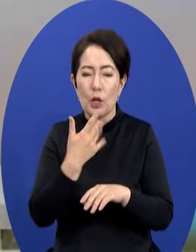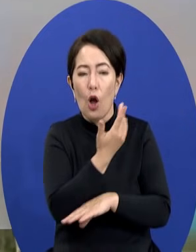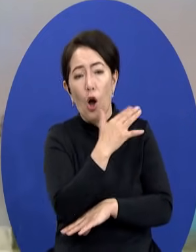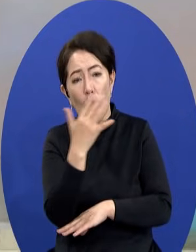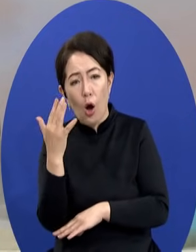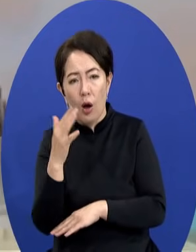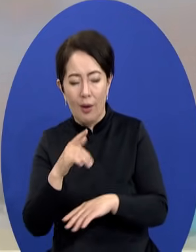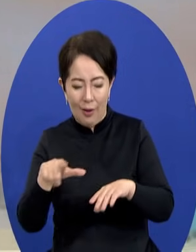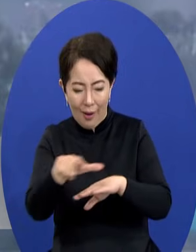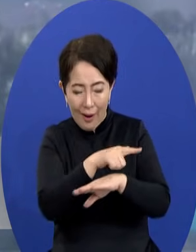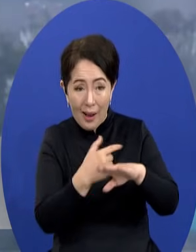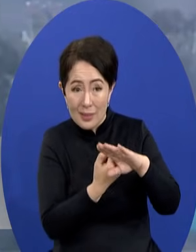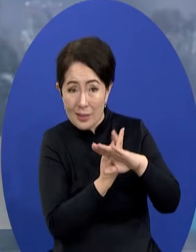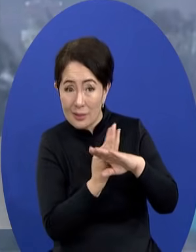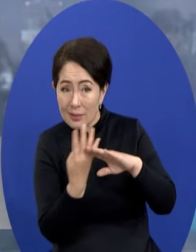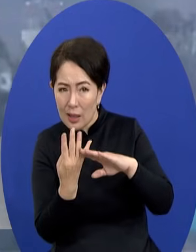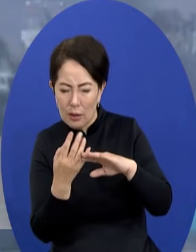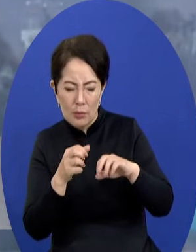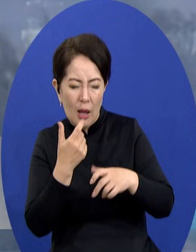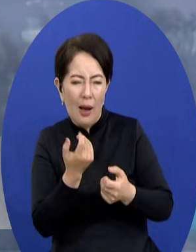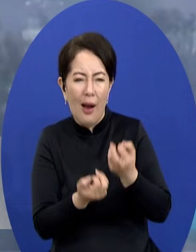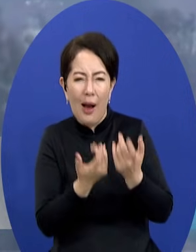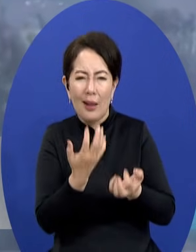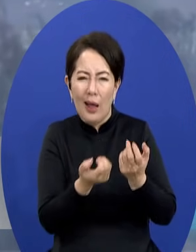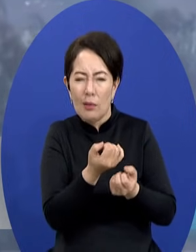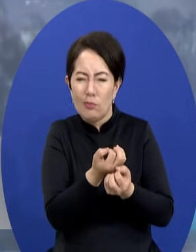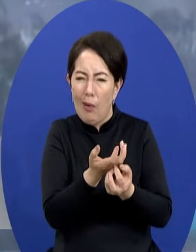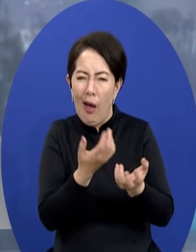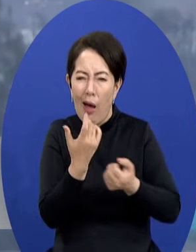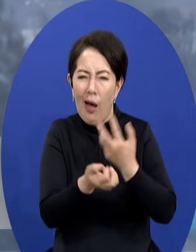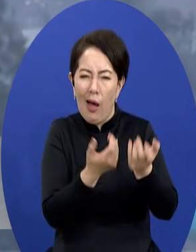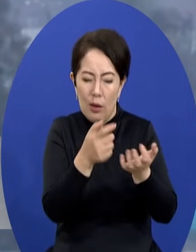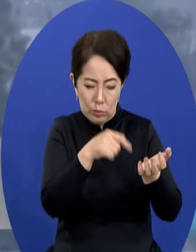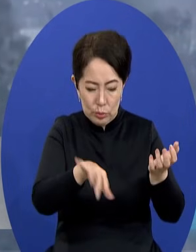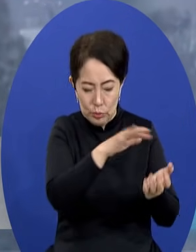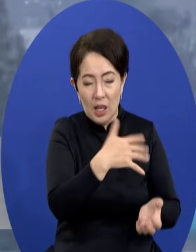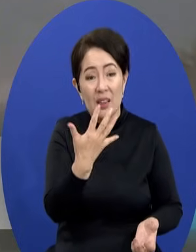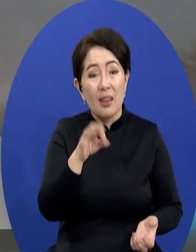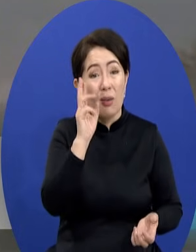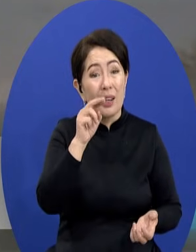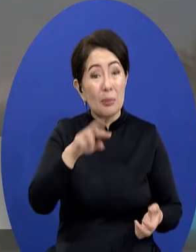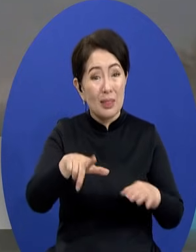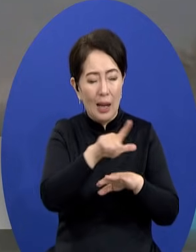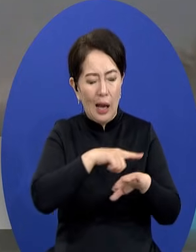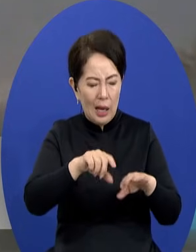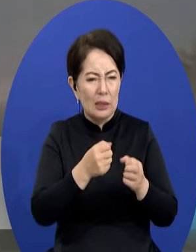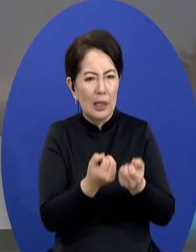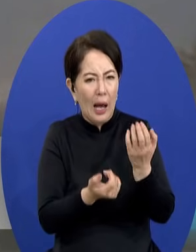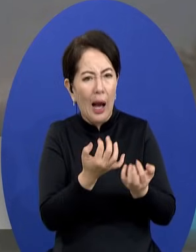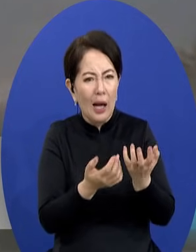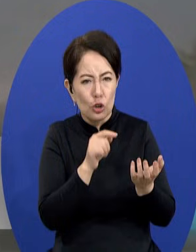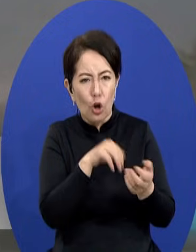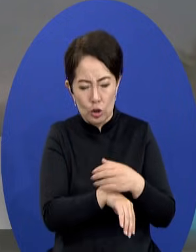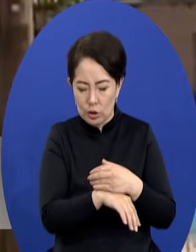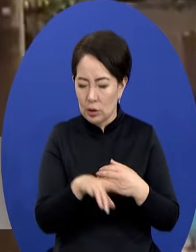болон газар тариалангийн газрыг хамарсан нийт 50 км гаруй шоод өрвөлжин талбай байвал төмөрт шатаад байгаа юм. Киприйн